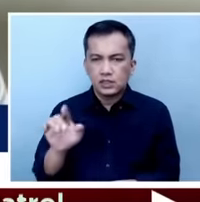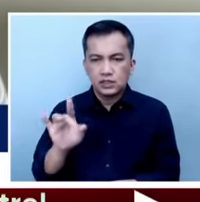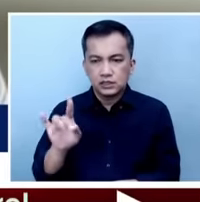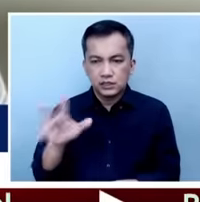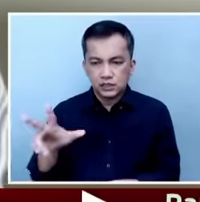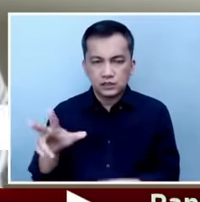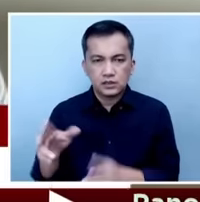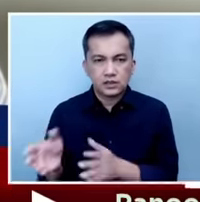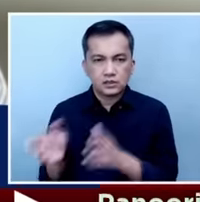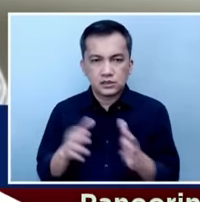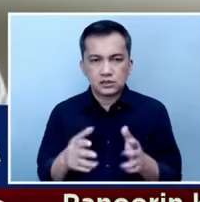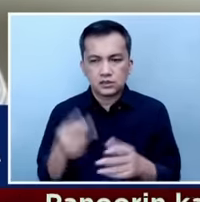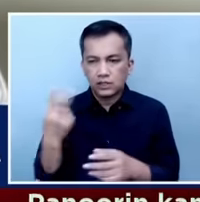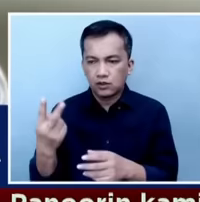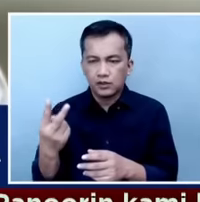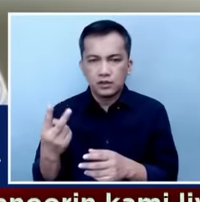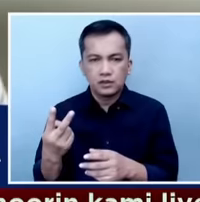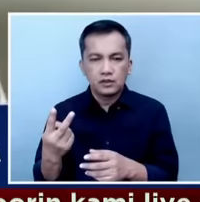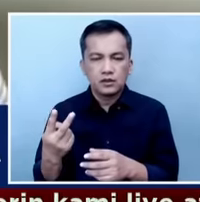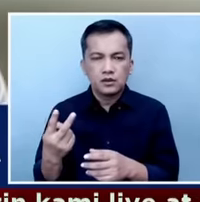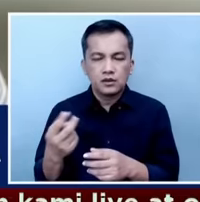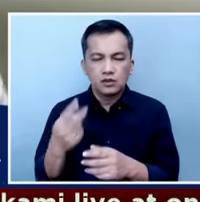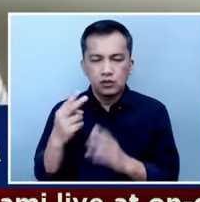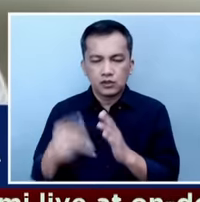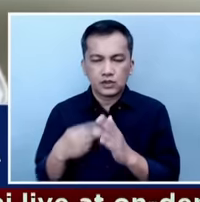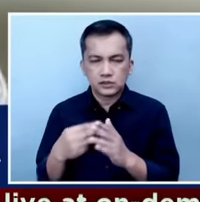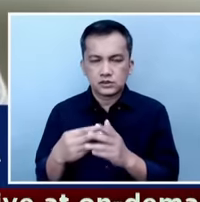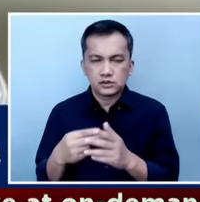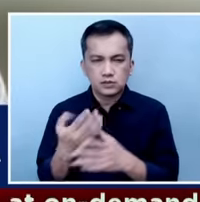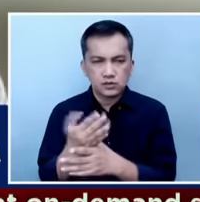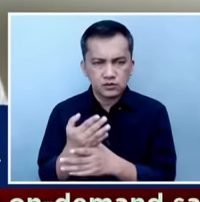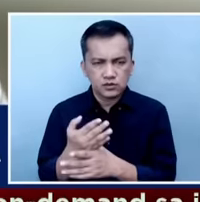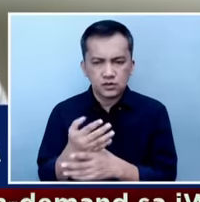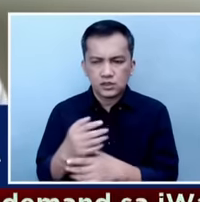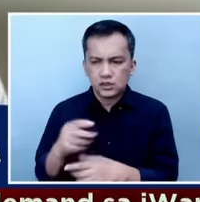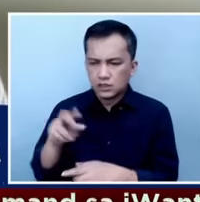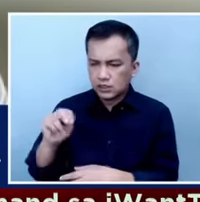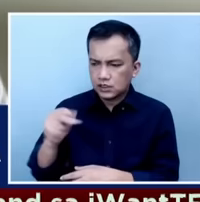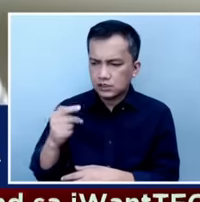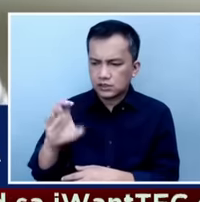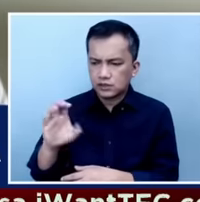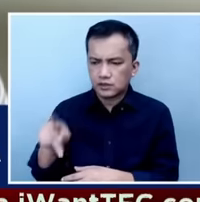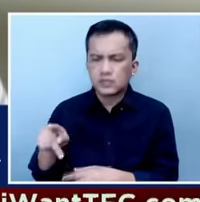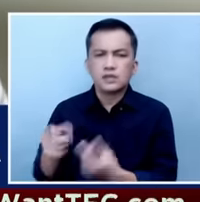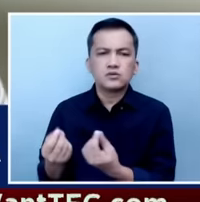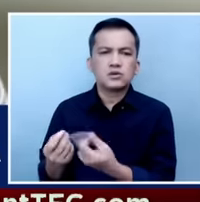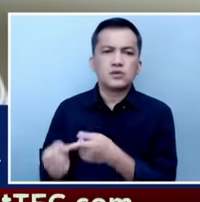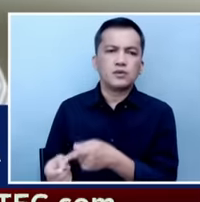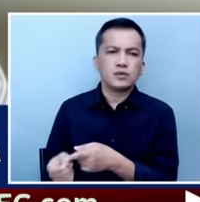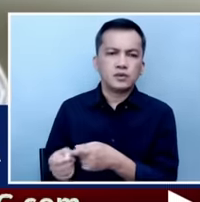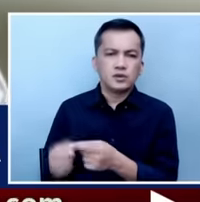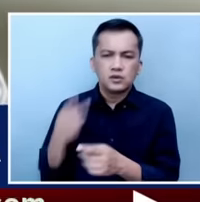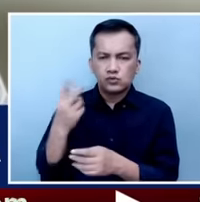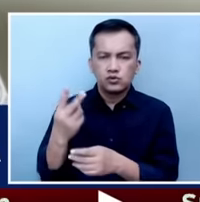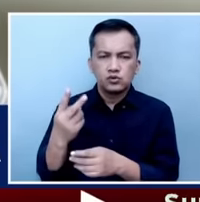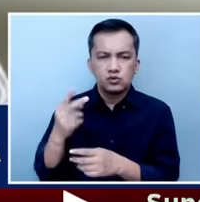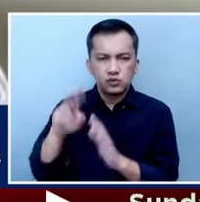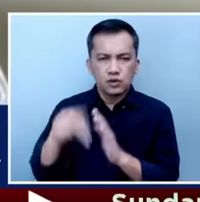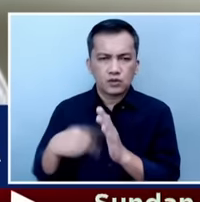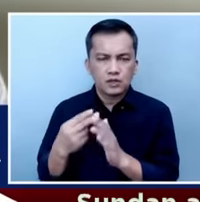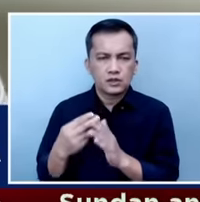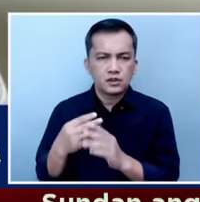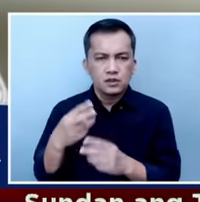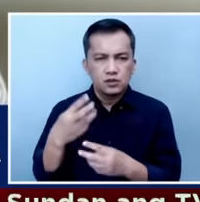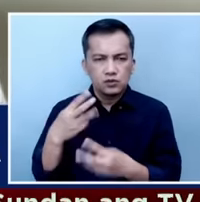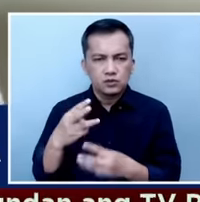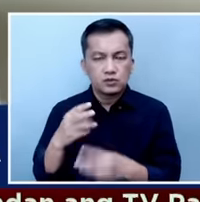may dalawang oras pang pagitan. Ang tanong nga ay, NGCP, ano bang ginawa mo during that 2-hour window? Yun yung